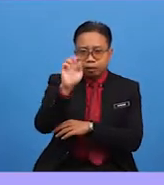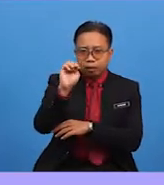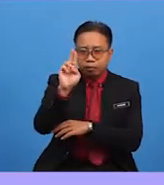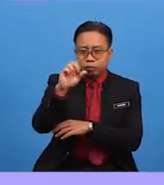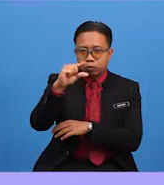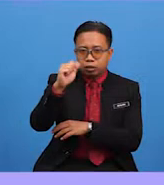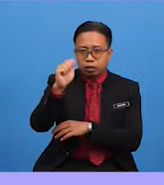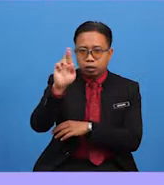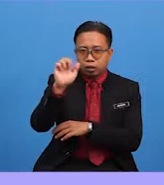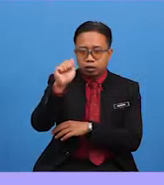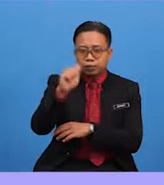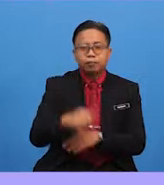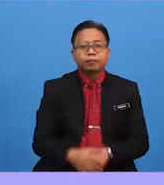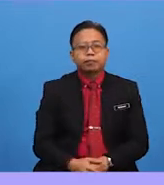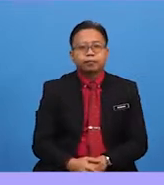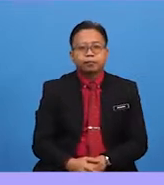Pramugara.